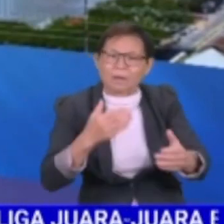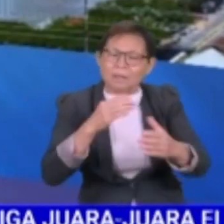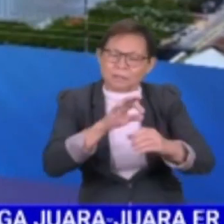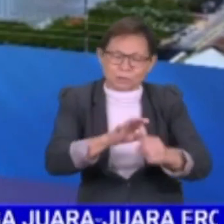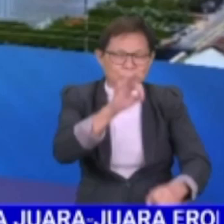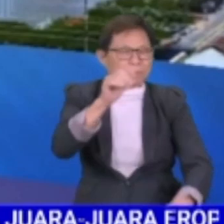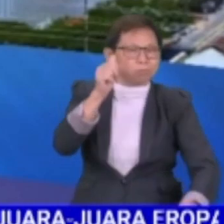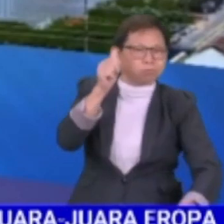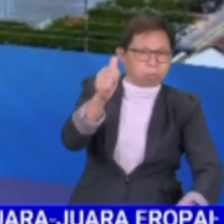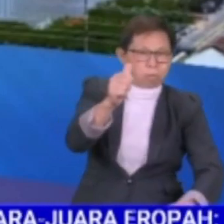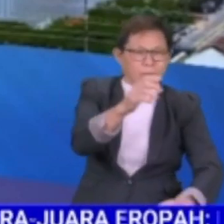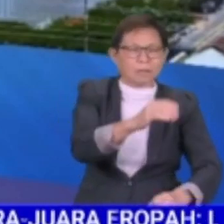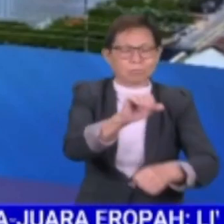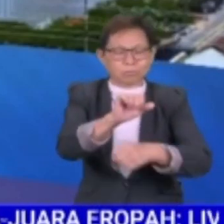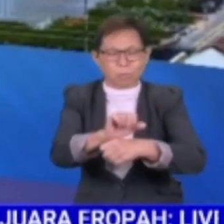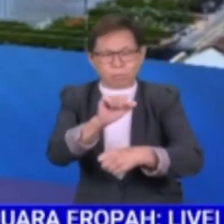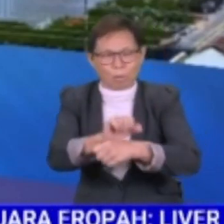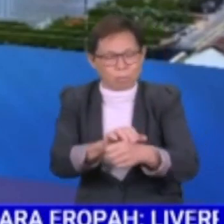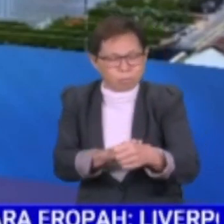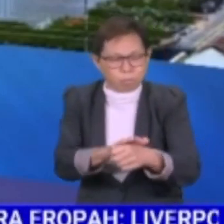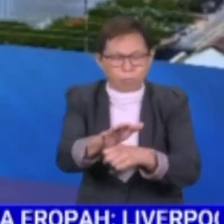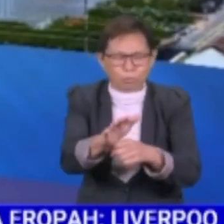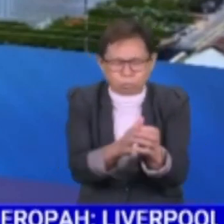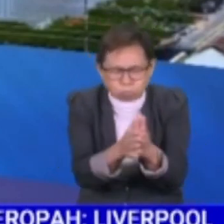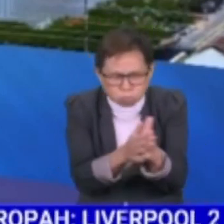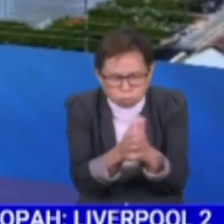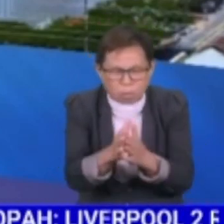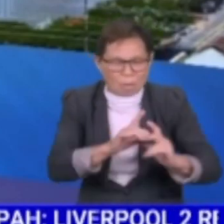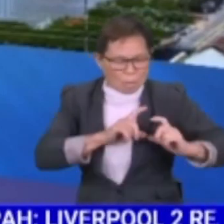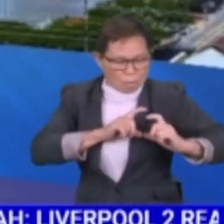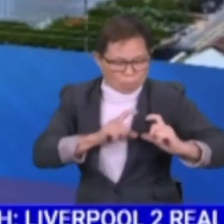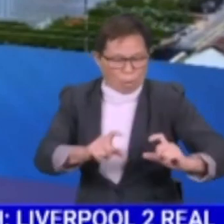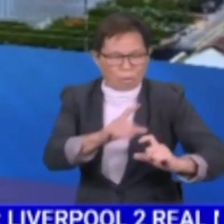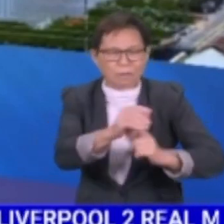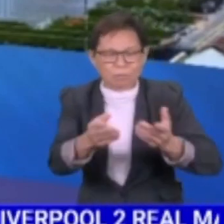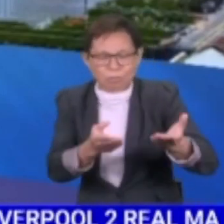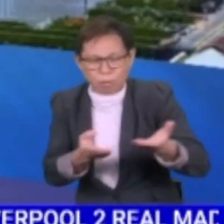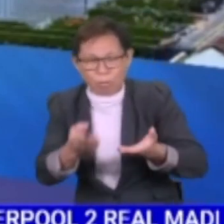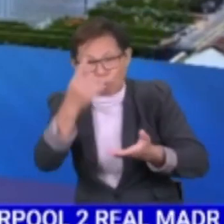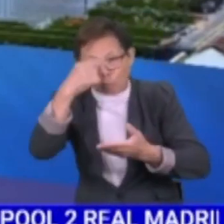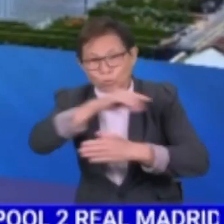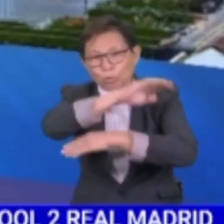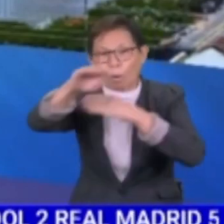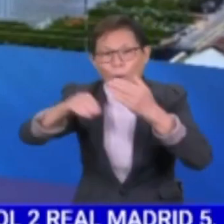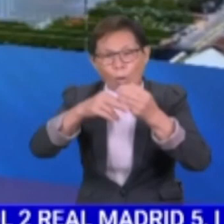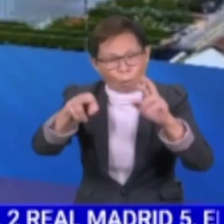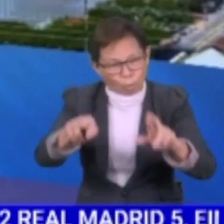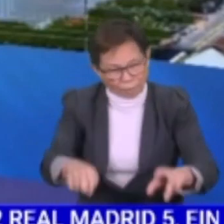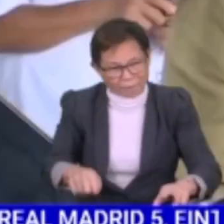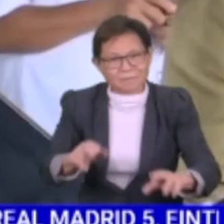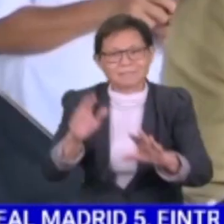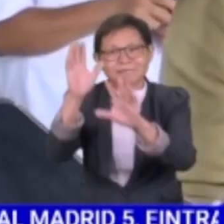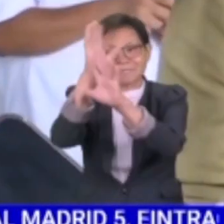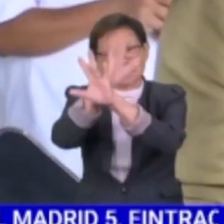semangat yang tinggi selain bekerja dengan penuh kesungguhan komitmen dan berhikmat untuk semua